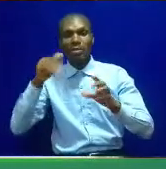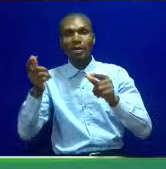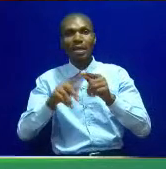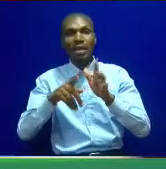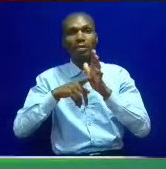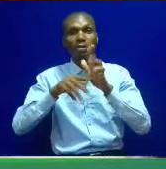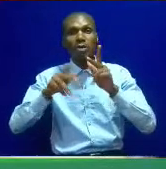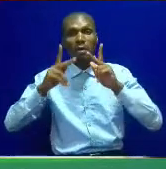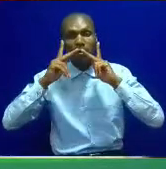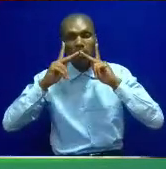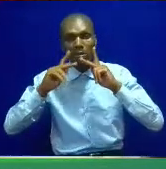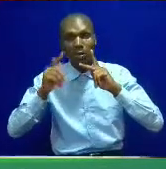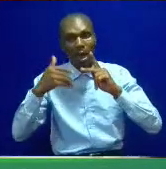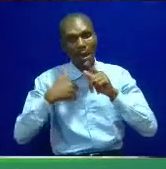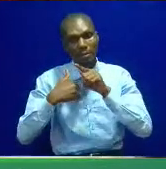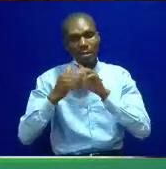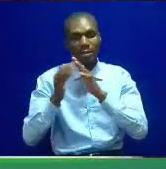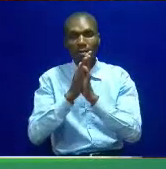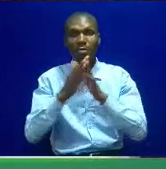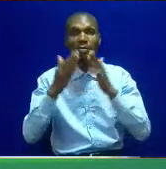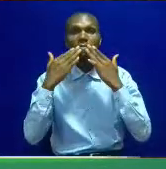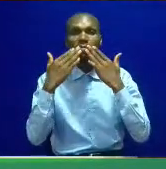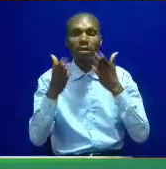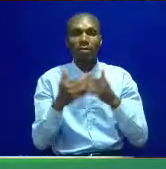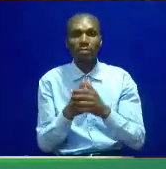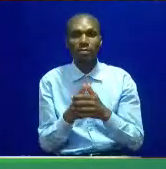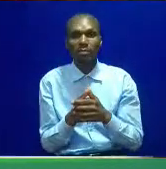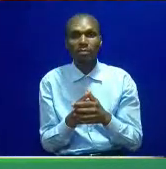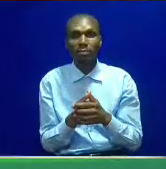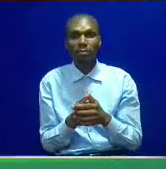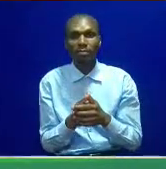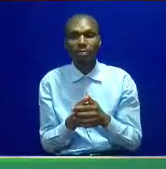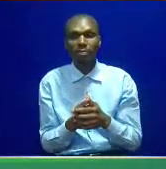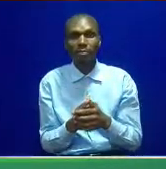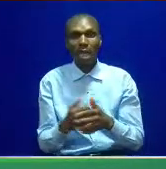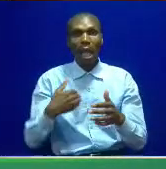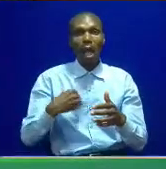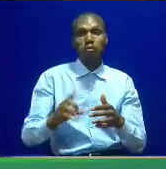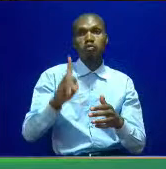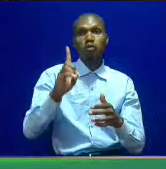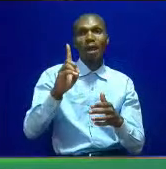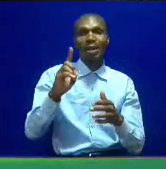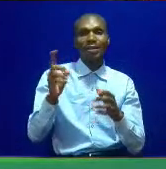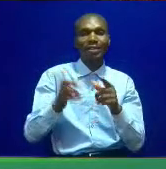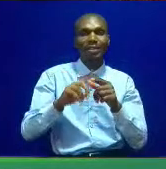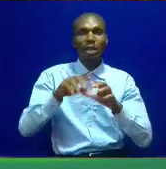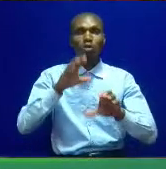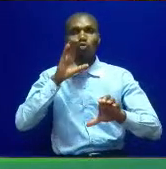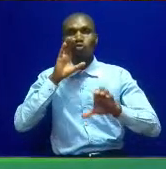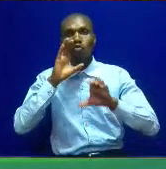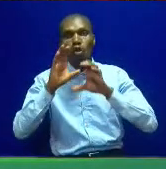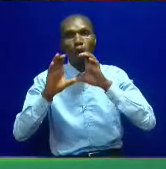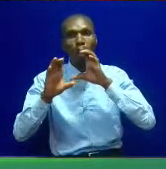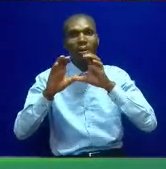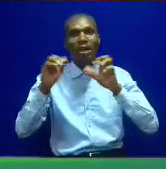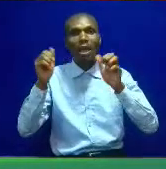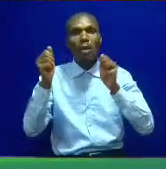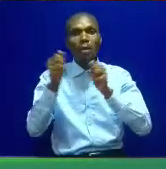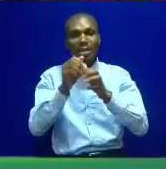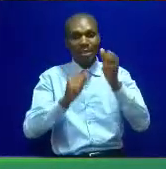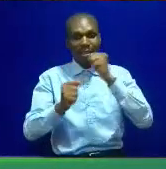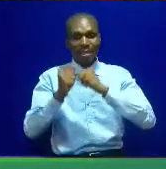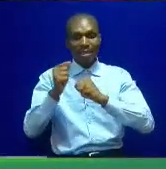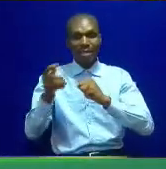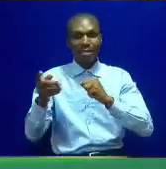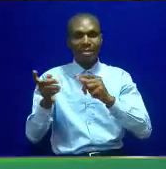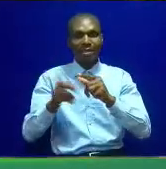to ai na ro kana bu atembia mo embe mo ne bine birenge ninga ni nyoro yo mo akwa ne de igoro ya mangana yo mwako yo ge ni